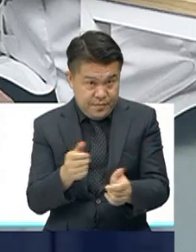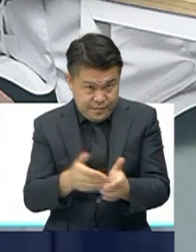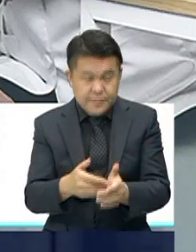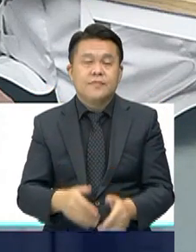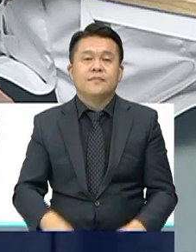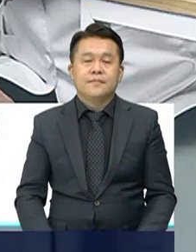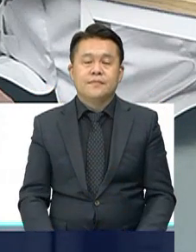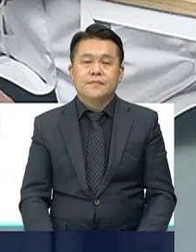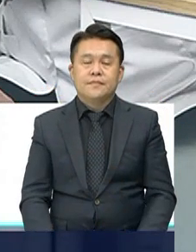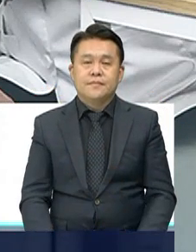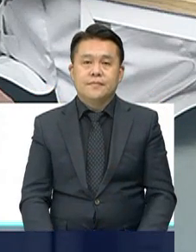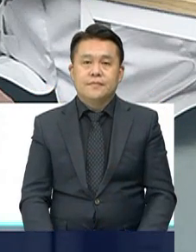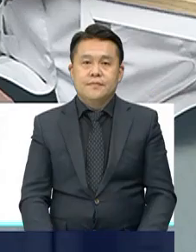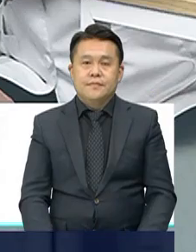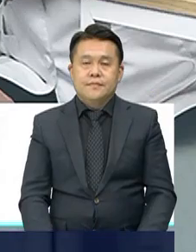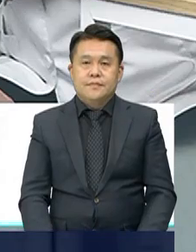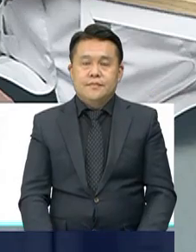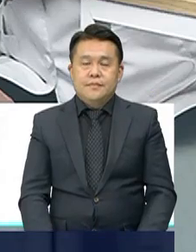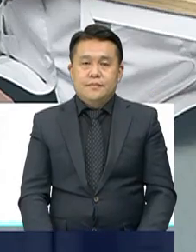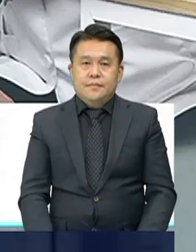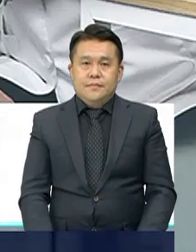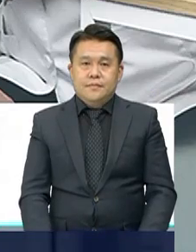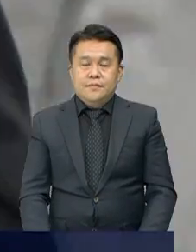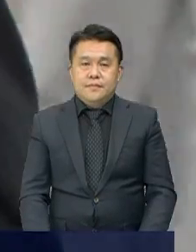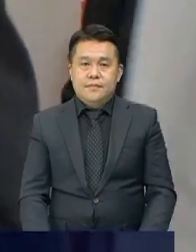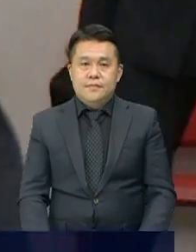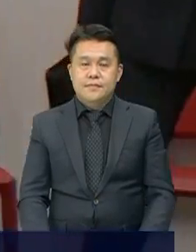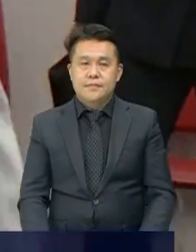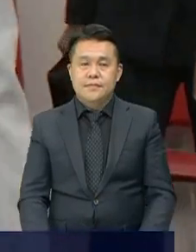했습니다. 문준모 기자의 보도입니다.